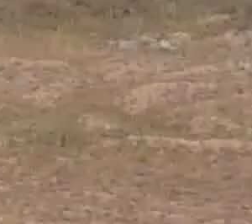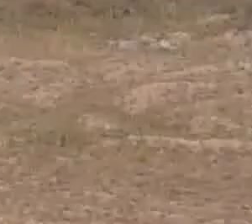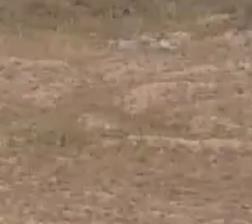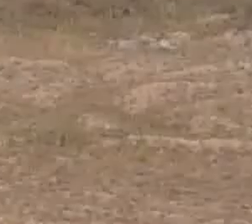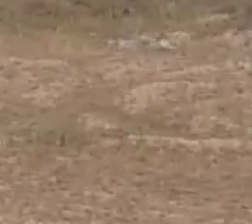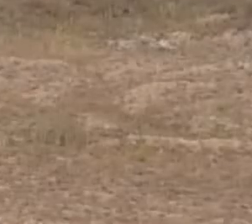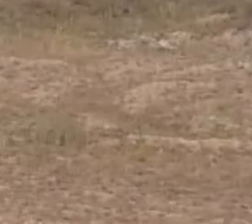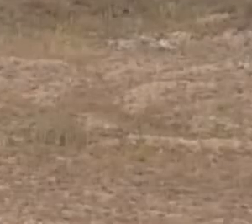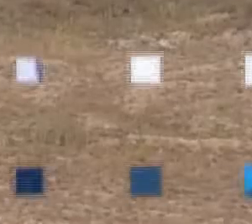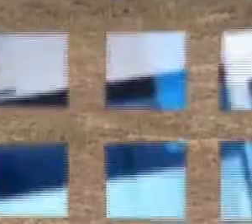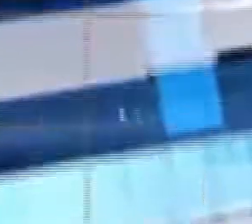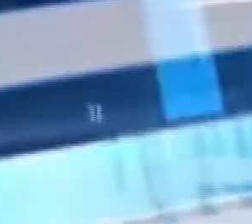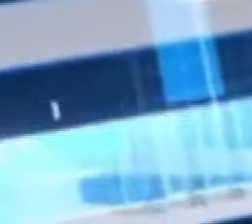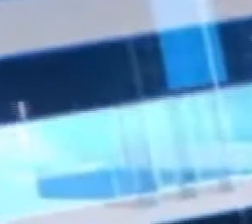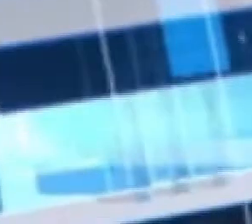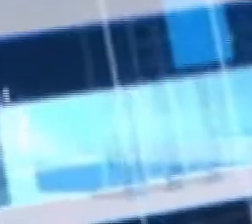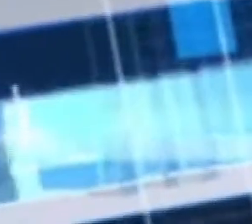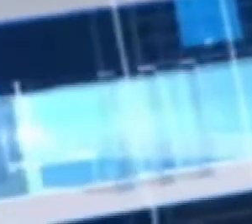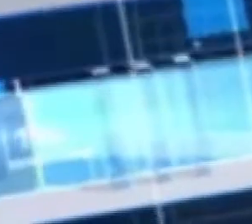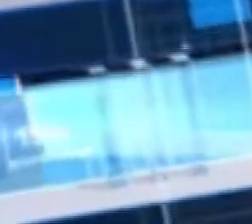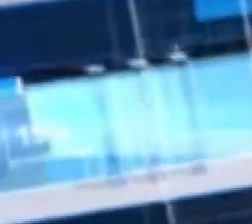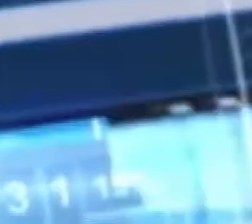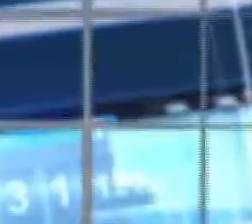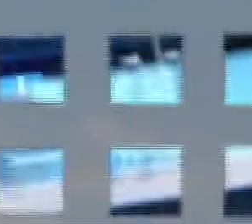жилья идет полным ходом.